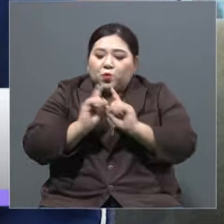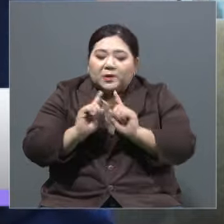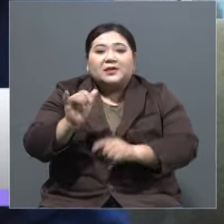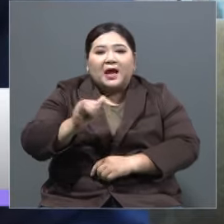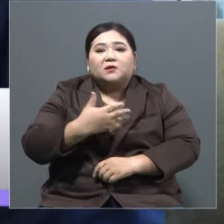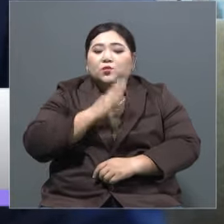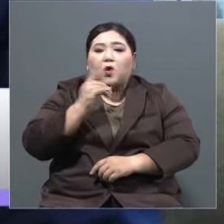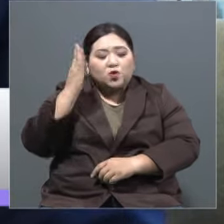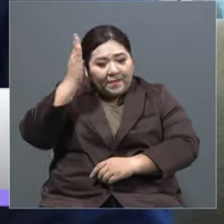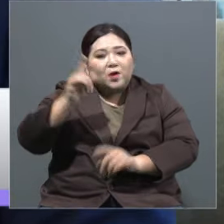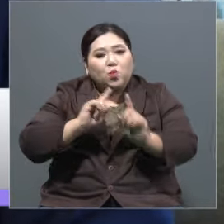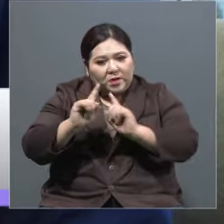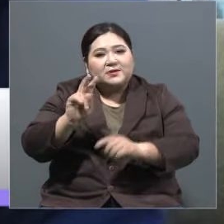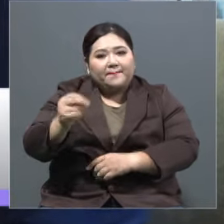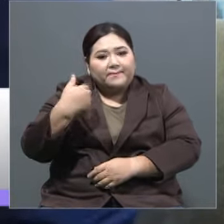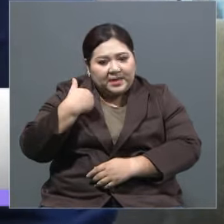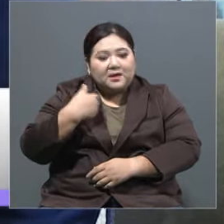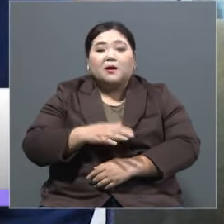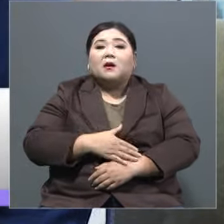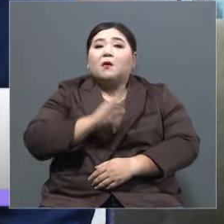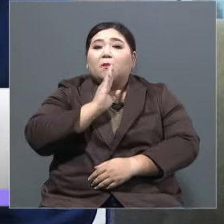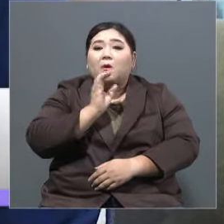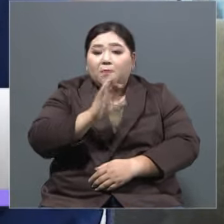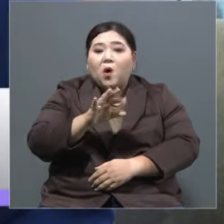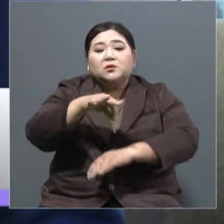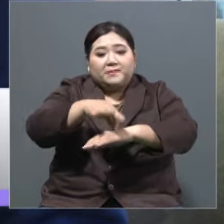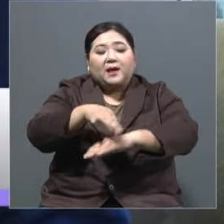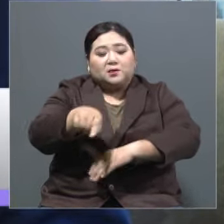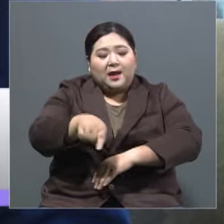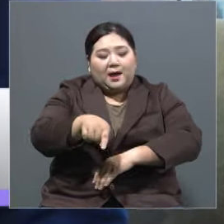ก็จะมีการพูดคุยกันต่อไปแต่ยังไม่มีการพูดคุยกันครับแต่ยืนยันว่าเป็นโควต้าของรวมไทยสร้างชาติครับ